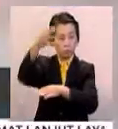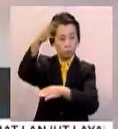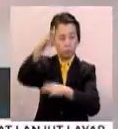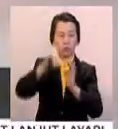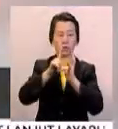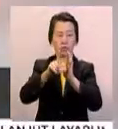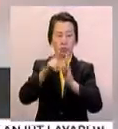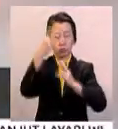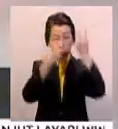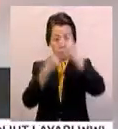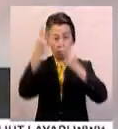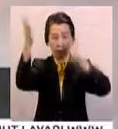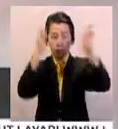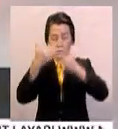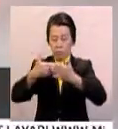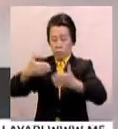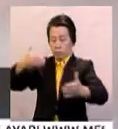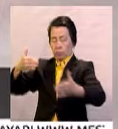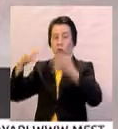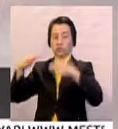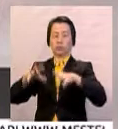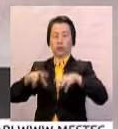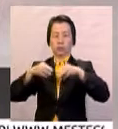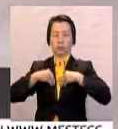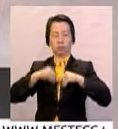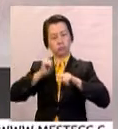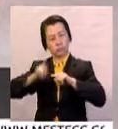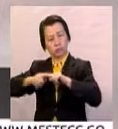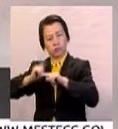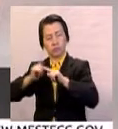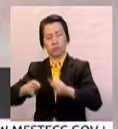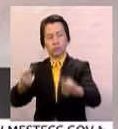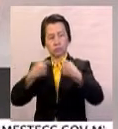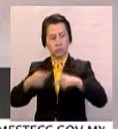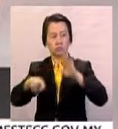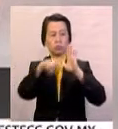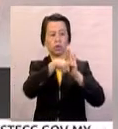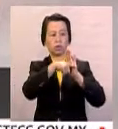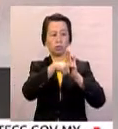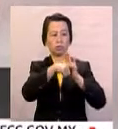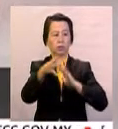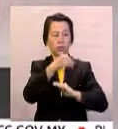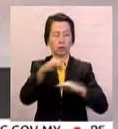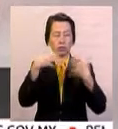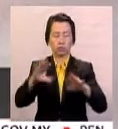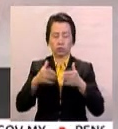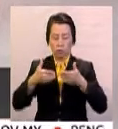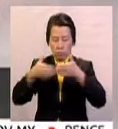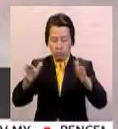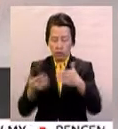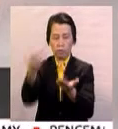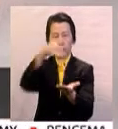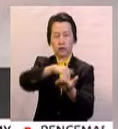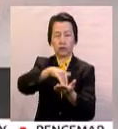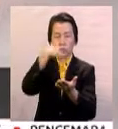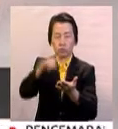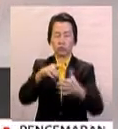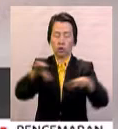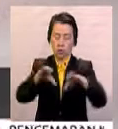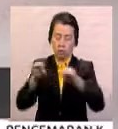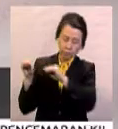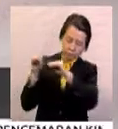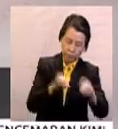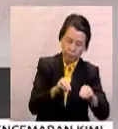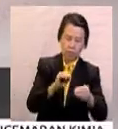Malaysia 2020 sebelum ini telah menerima pelbagai respons negatif sekaligus ia telah dibuka semula untuk dibuat